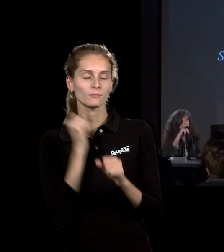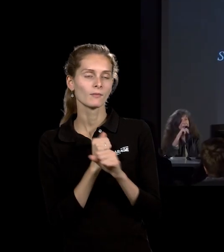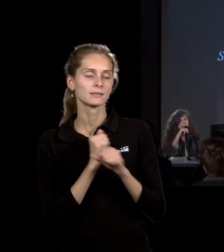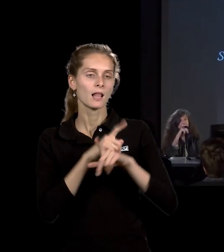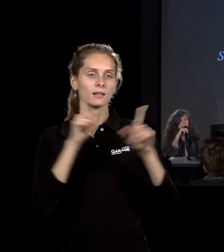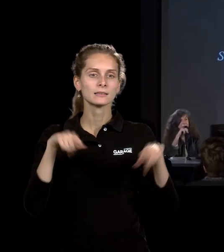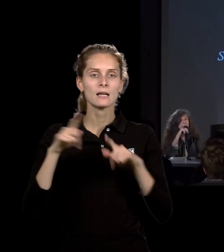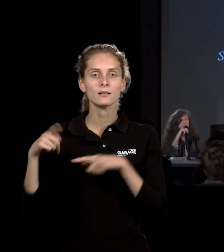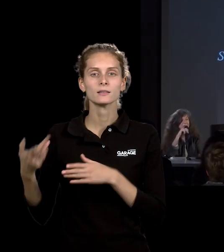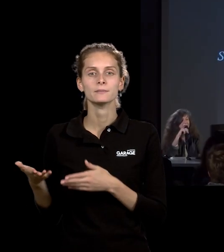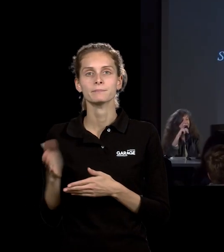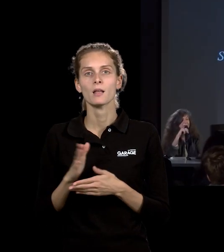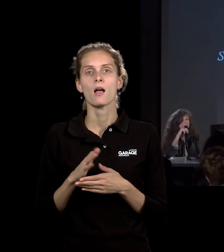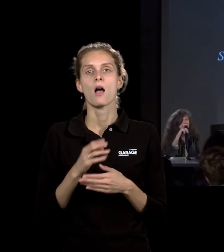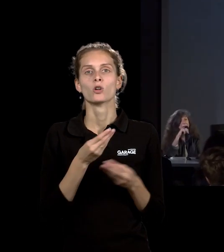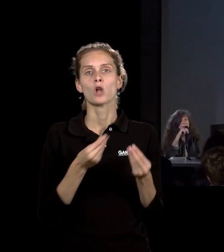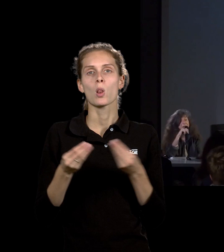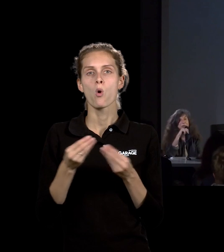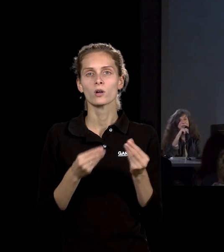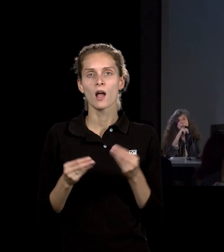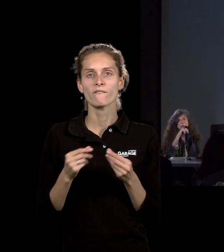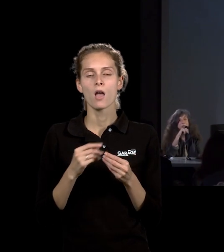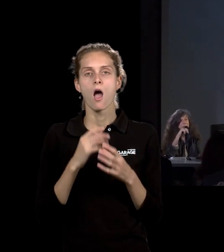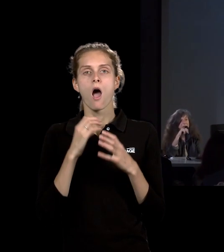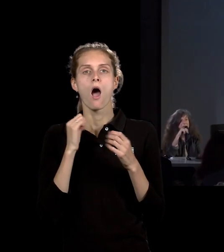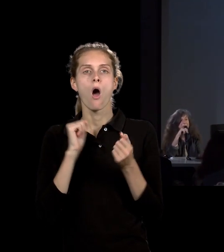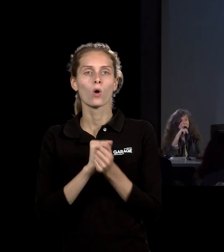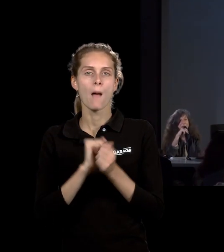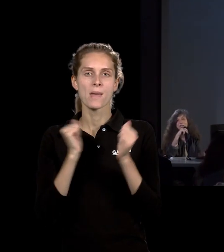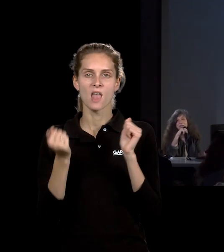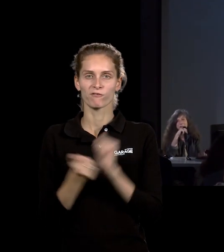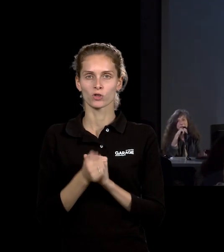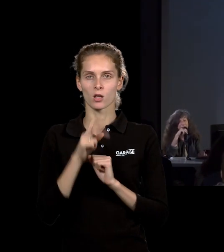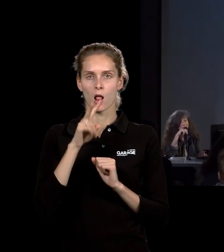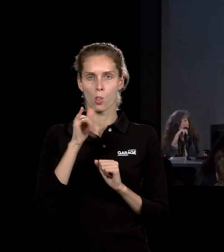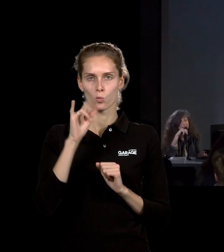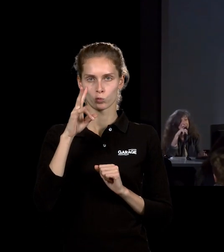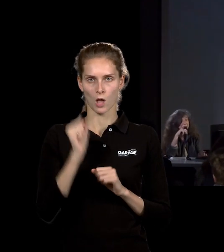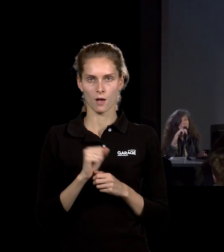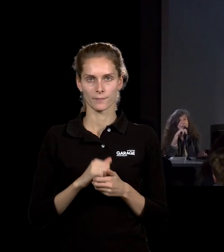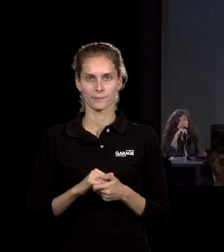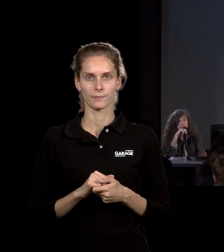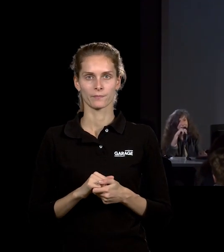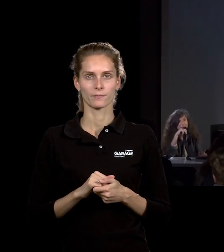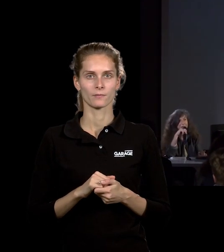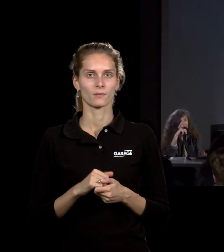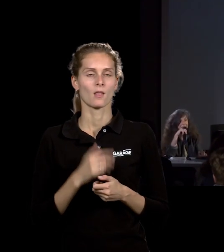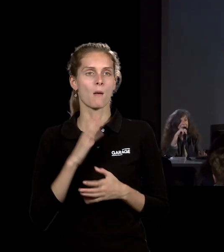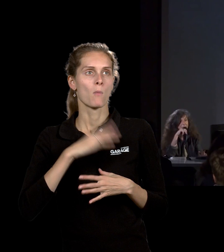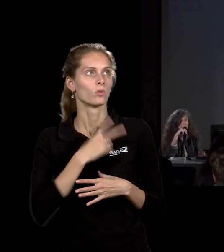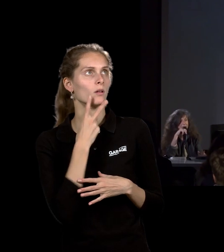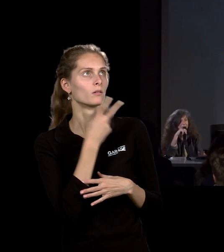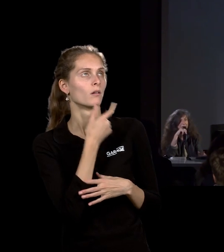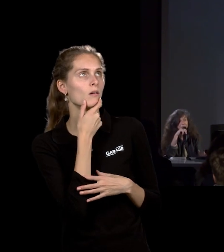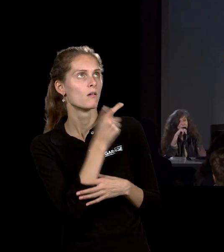опять-таки, шелкографий «Stone at Moon», «Окаменевшая луна», вот по своим этим впечатлениям от посещения НАСА. В